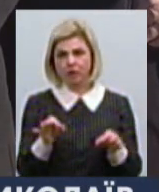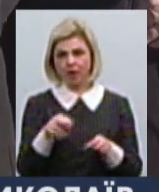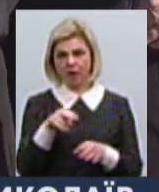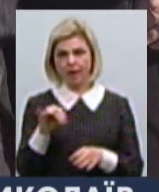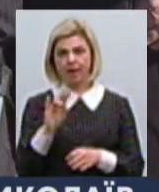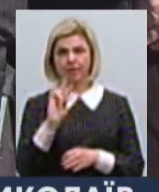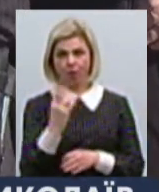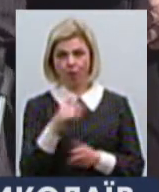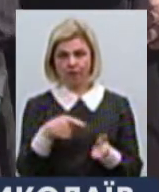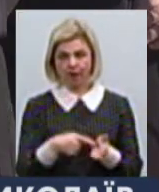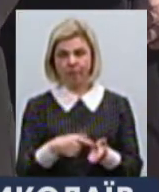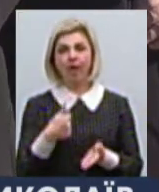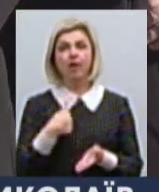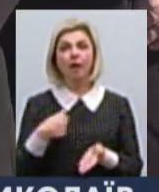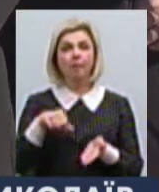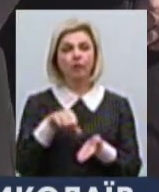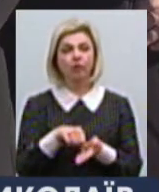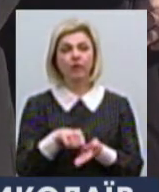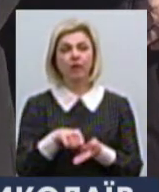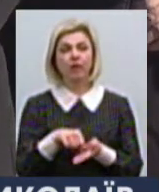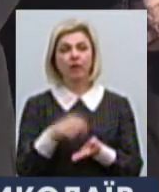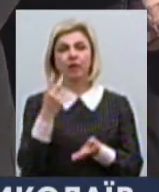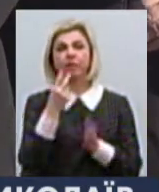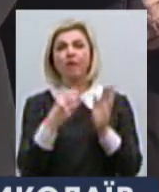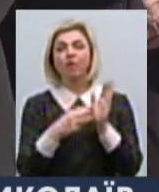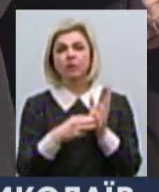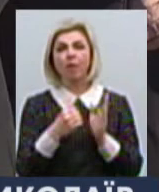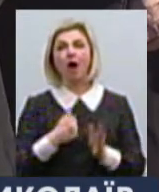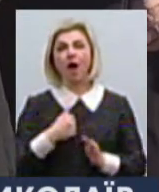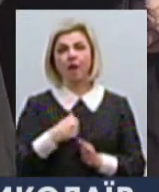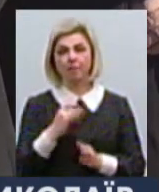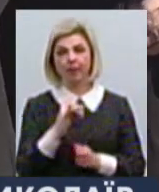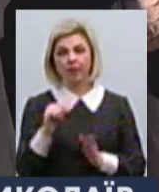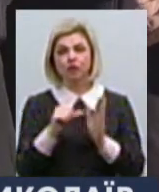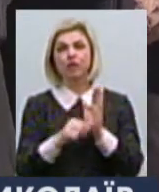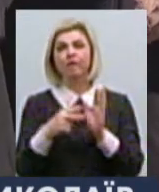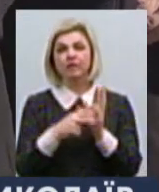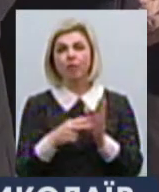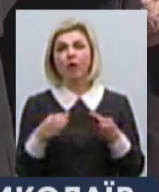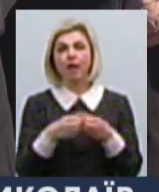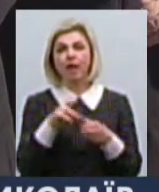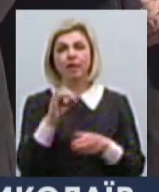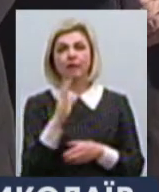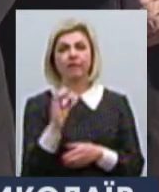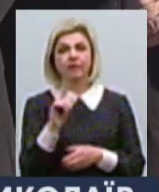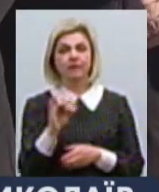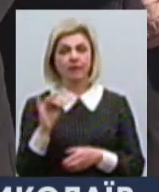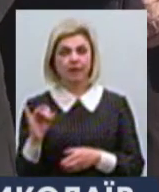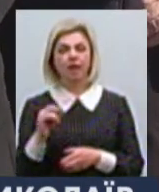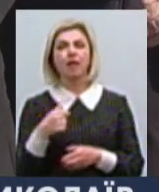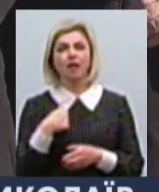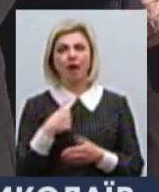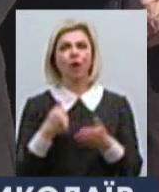Миколаїв. Я присутствував 28-й армії, 64-й стрілкової дивізії і дійшов